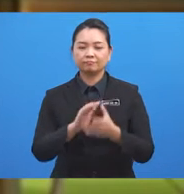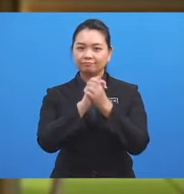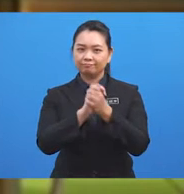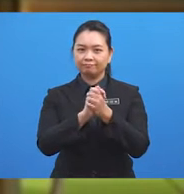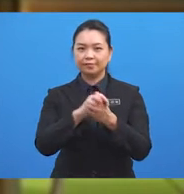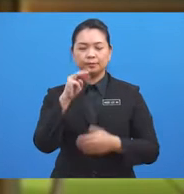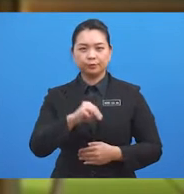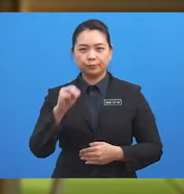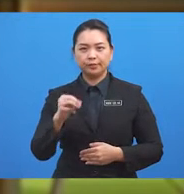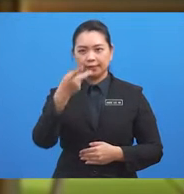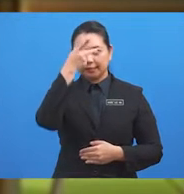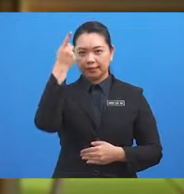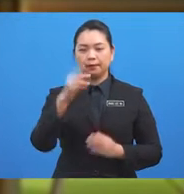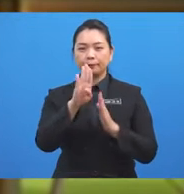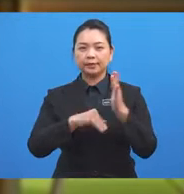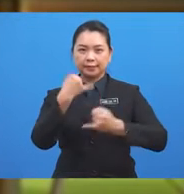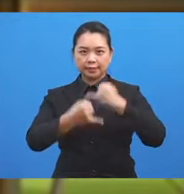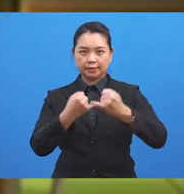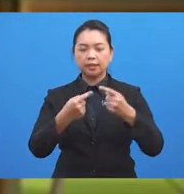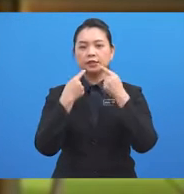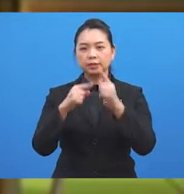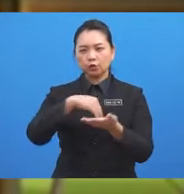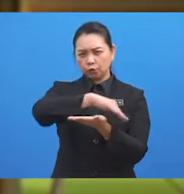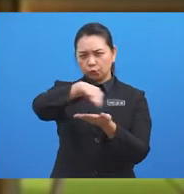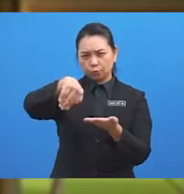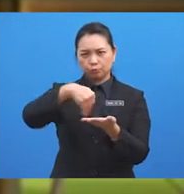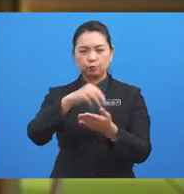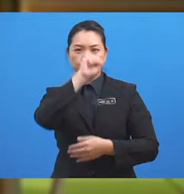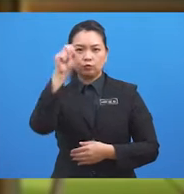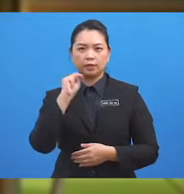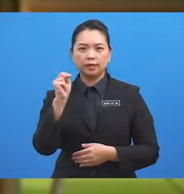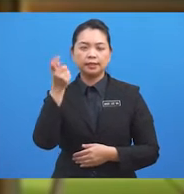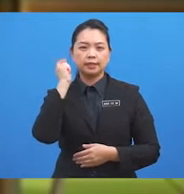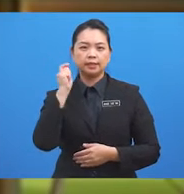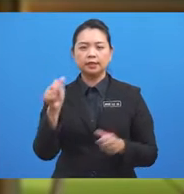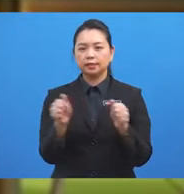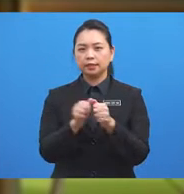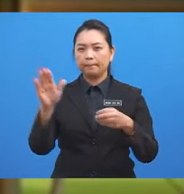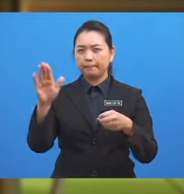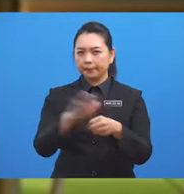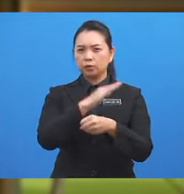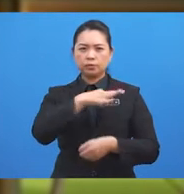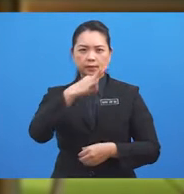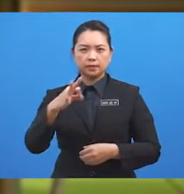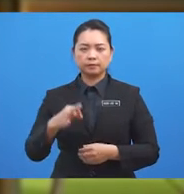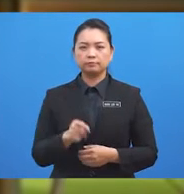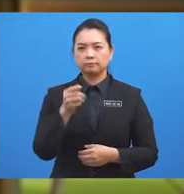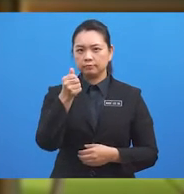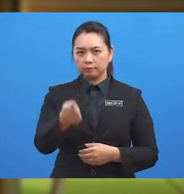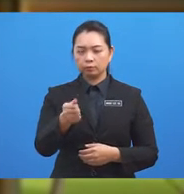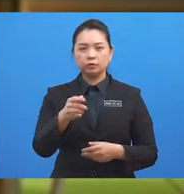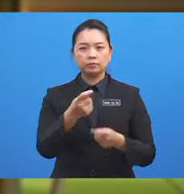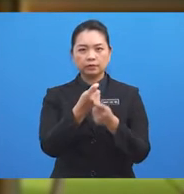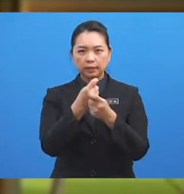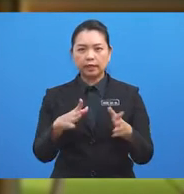Tahniah murid-murid kerana berjaya menjawab semua soalan uji minda dengan penuh bersemangat. Kamu